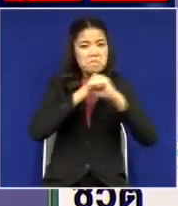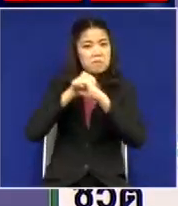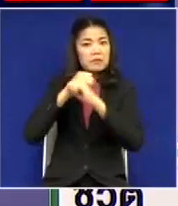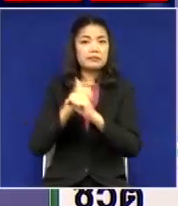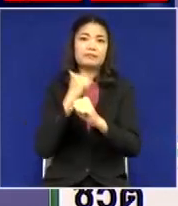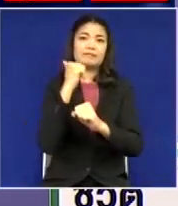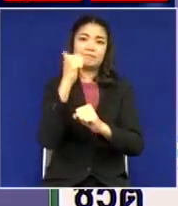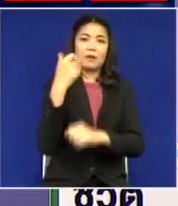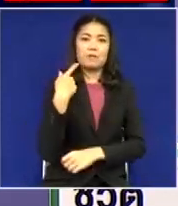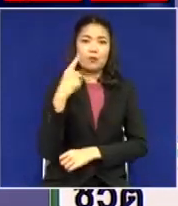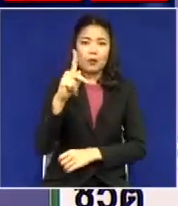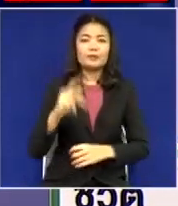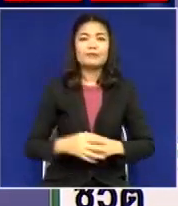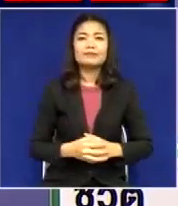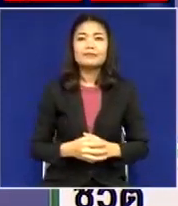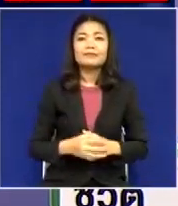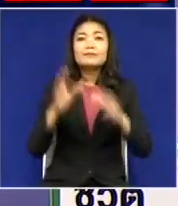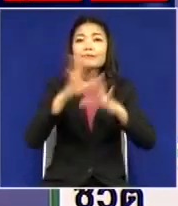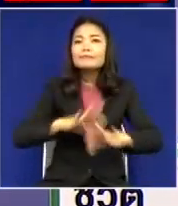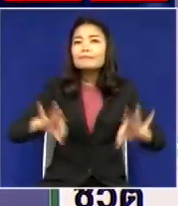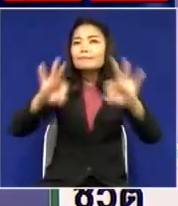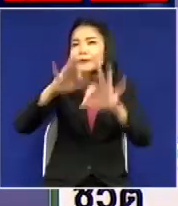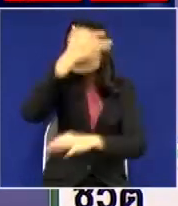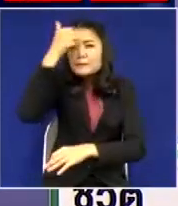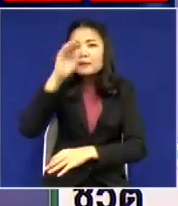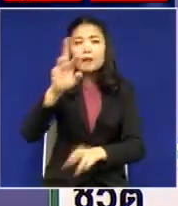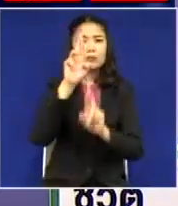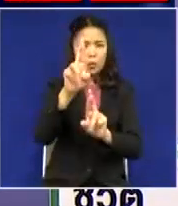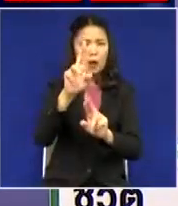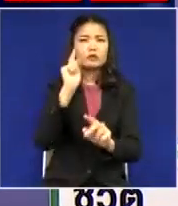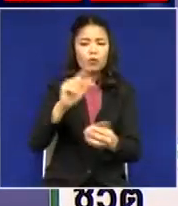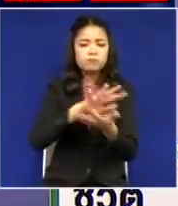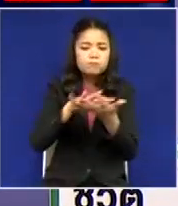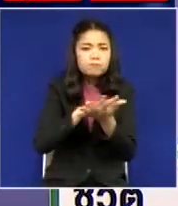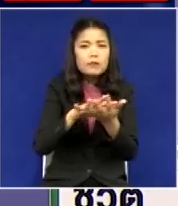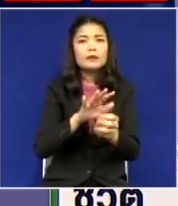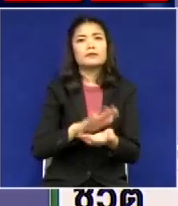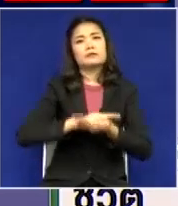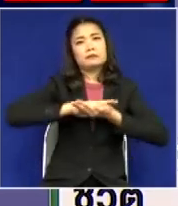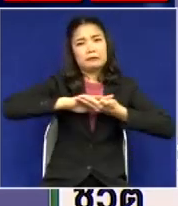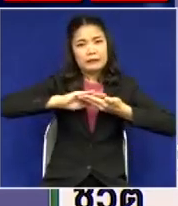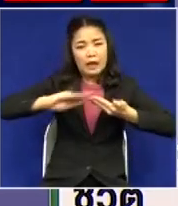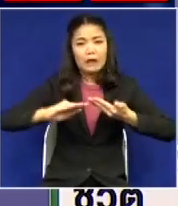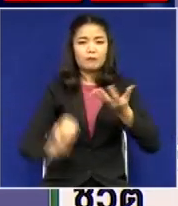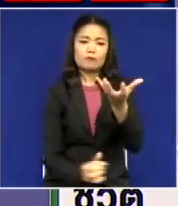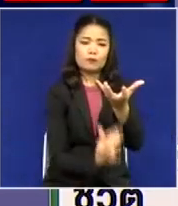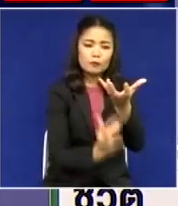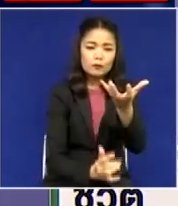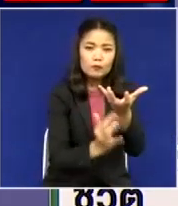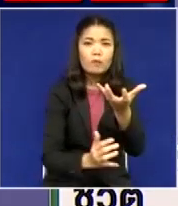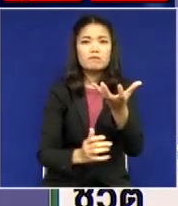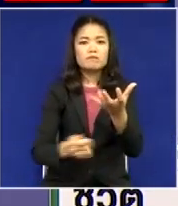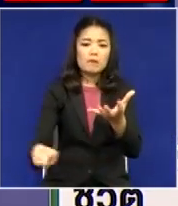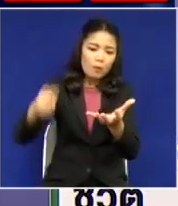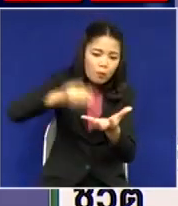และก็เป็นประโยชน์นะครับแต่สิ่งสำคัญนะครับเราก็ต้องระวังในเรื่องความสะอาดต้องผ่านการต้มการนึ่งการลวกที่ถูก